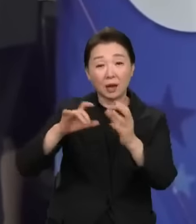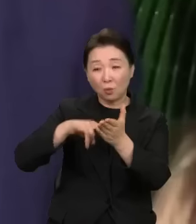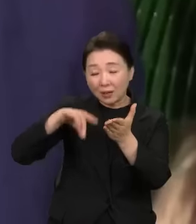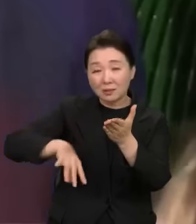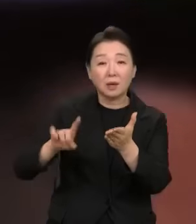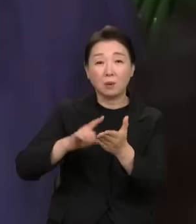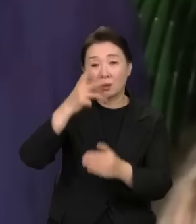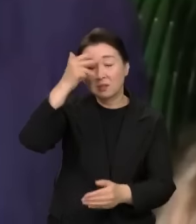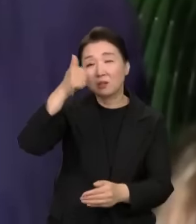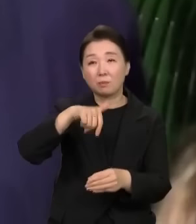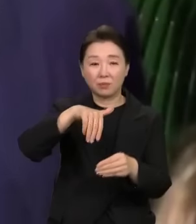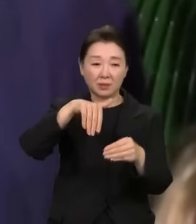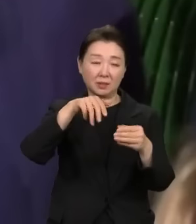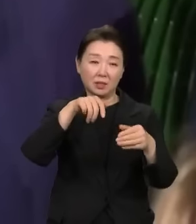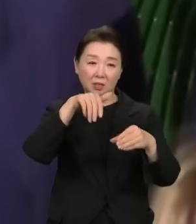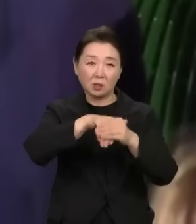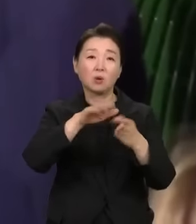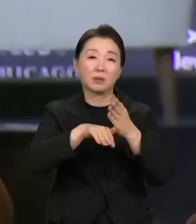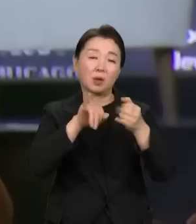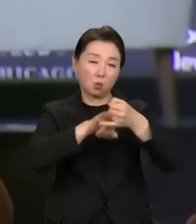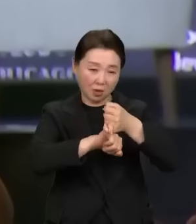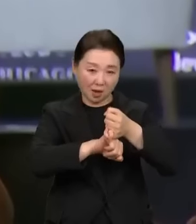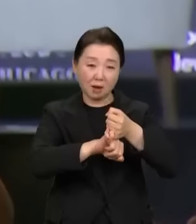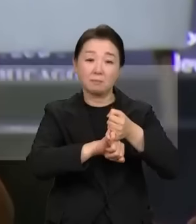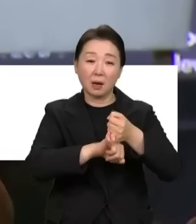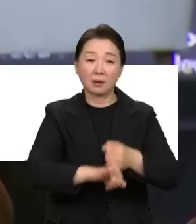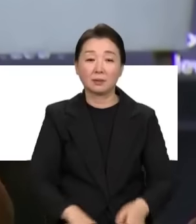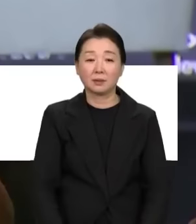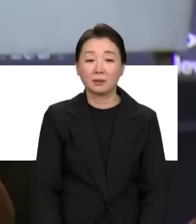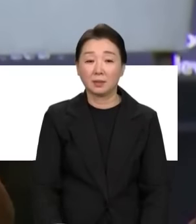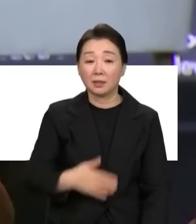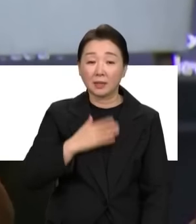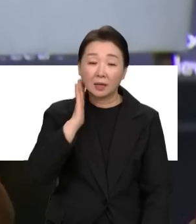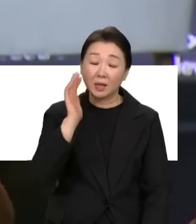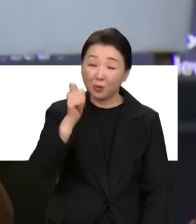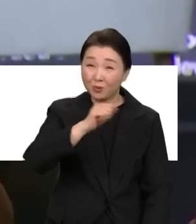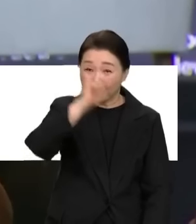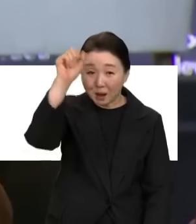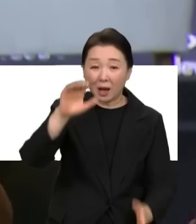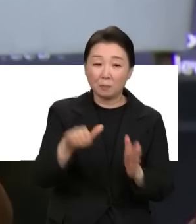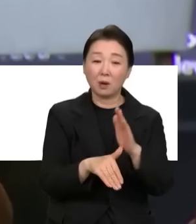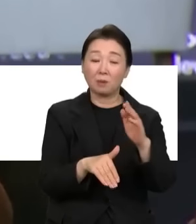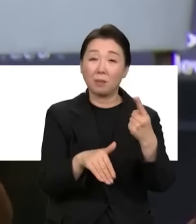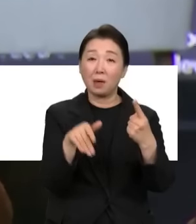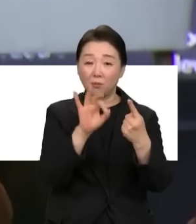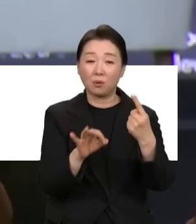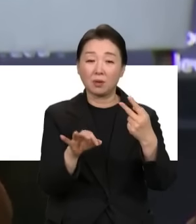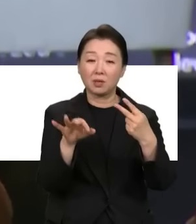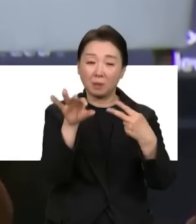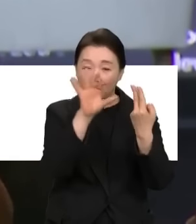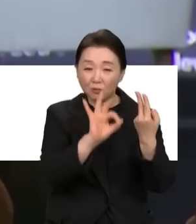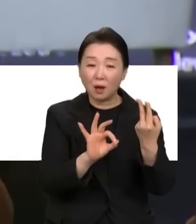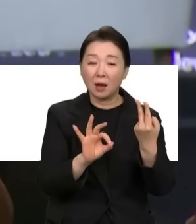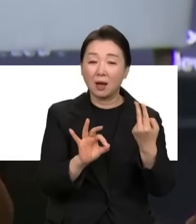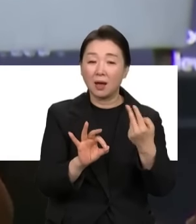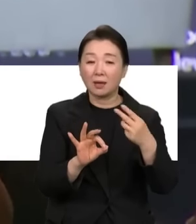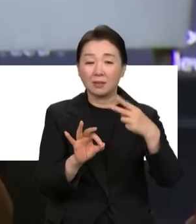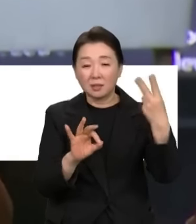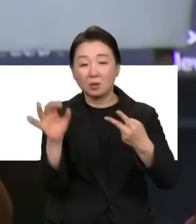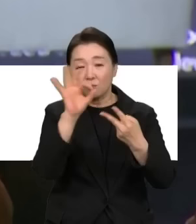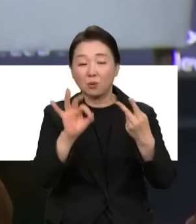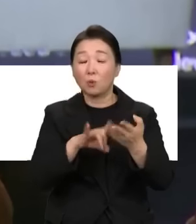트럼프의 선거 공약이기도 했습니다. If I'm going to be president of this country, I'm going to put a 100, 200,